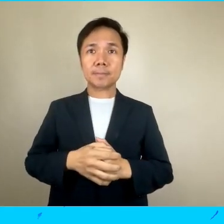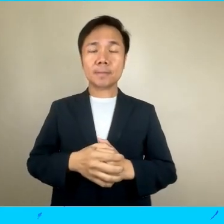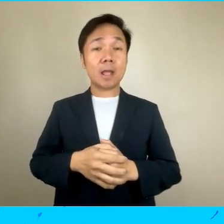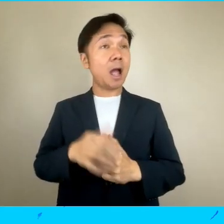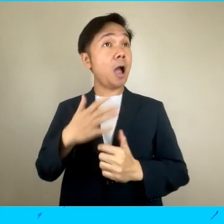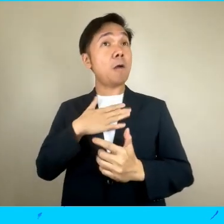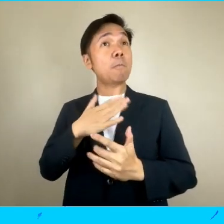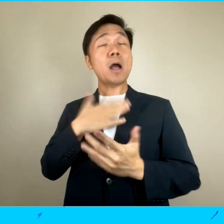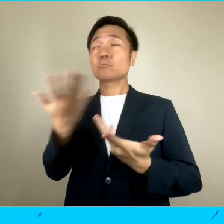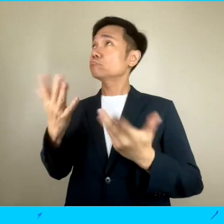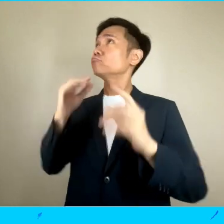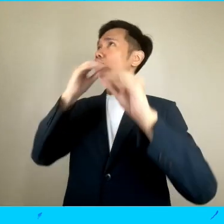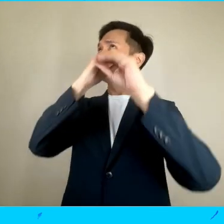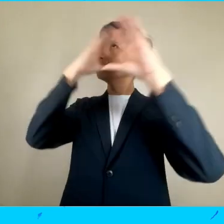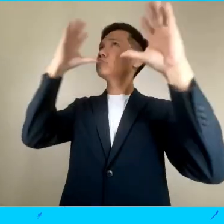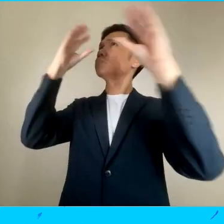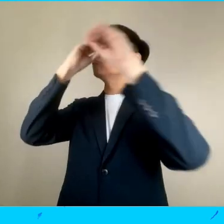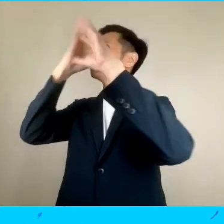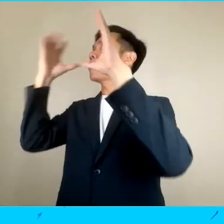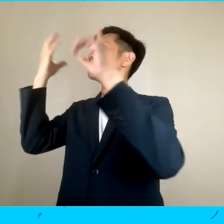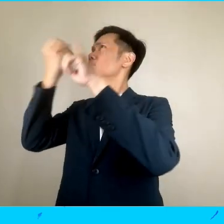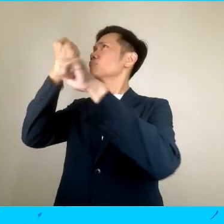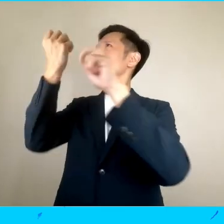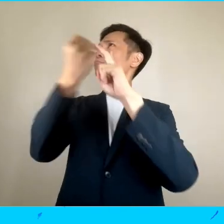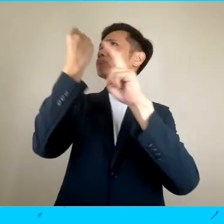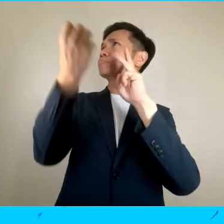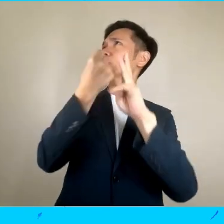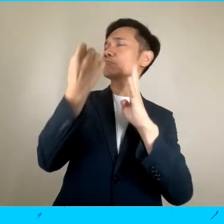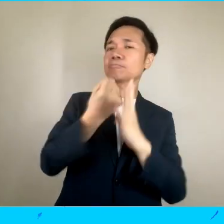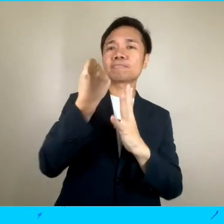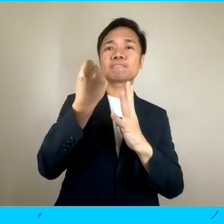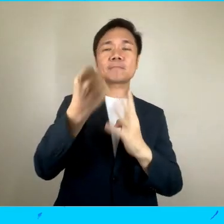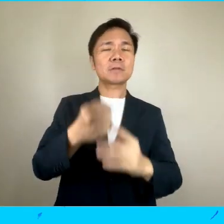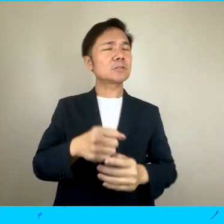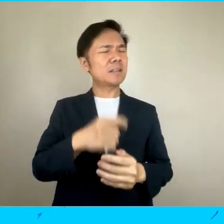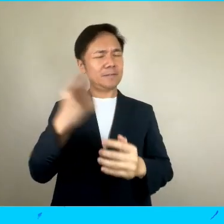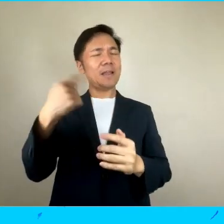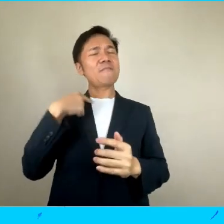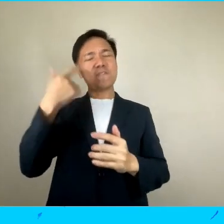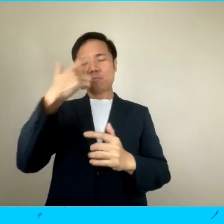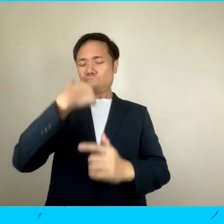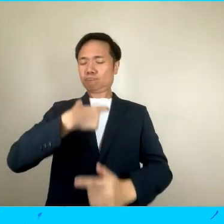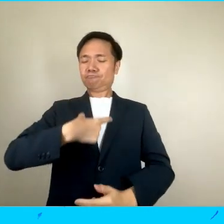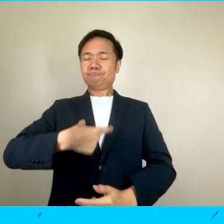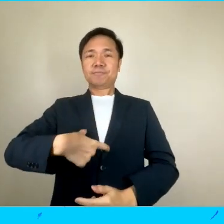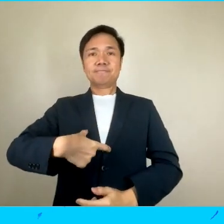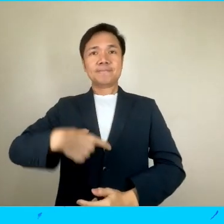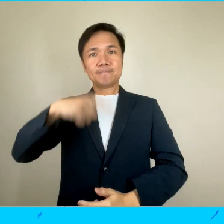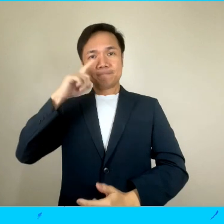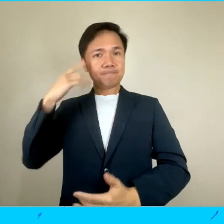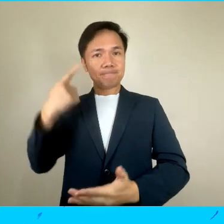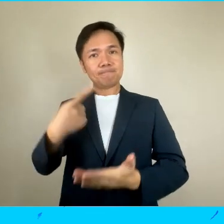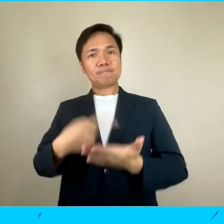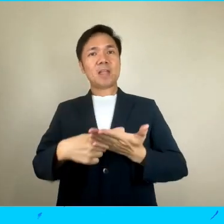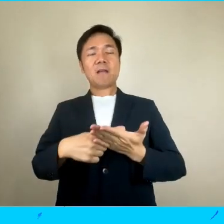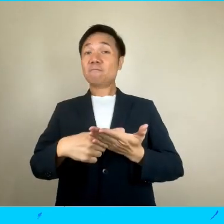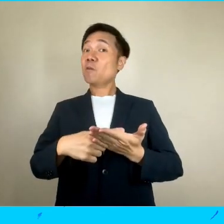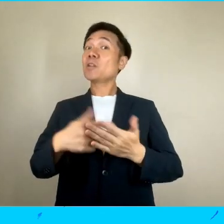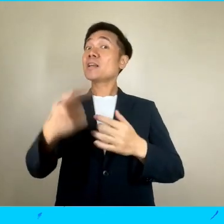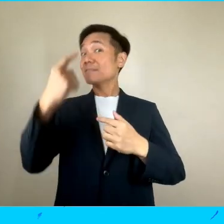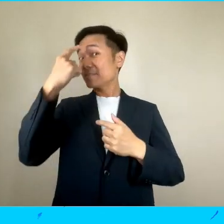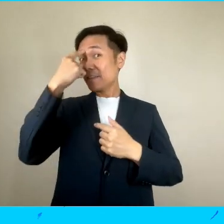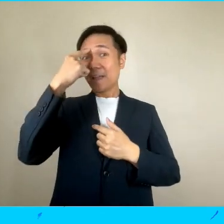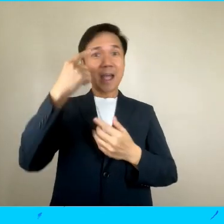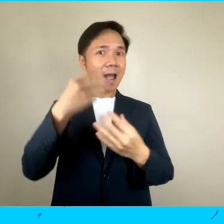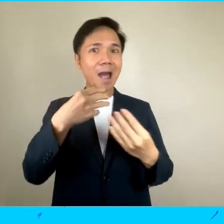la responsabilité personnelle des actions et aide aussi pour parvenir aux